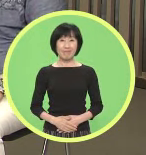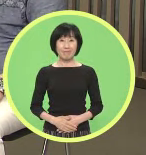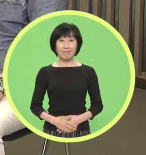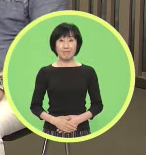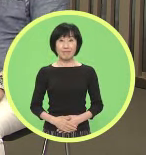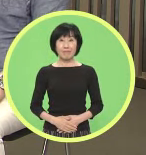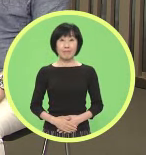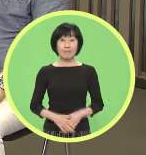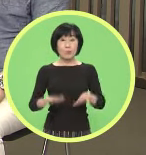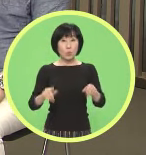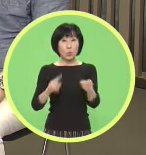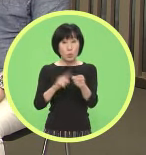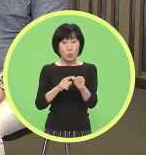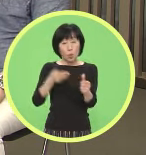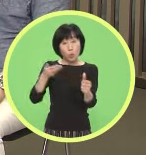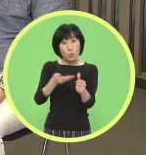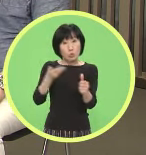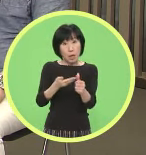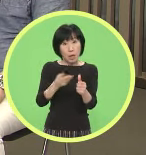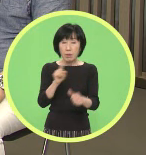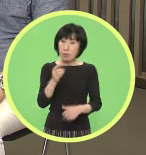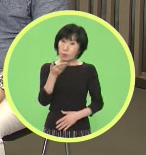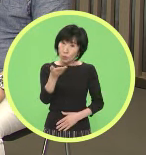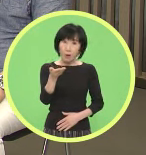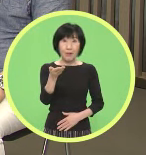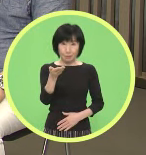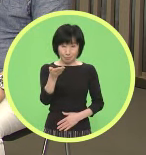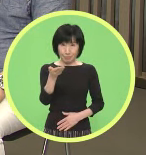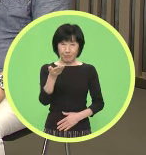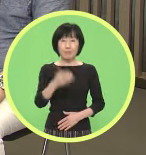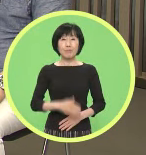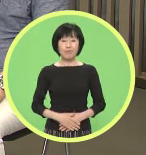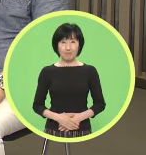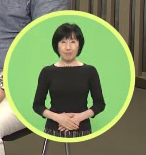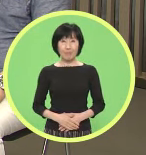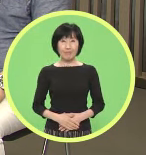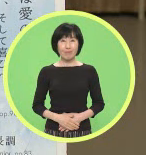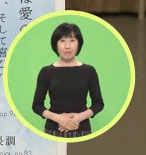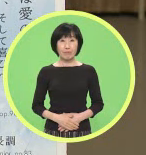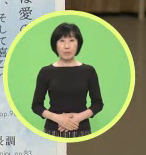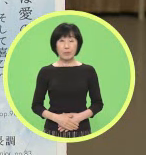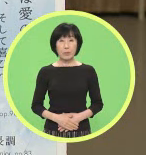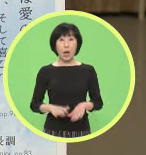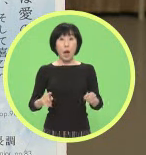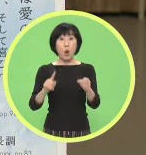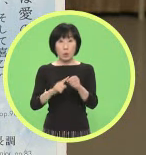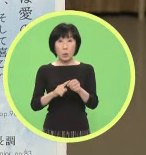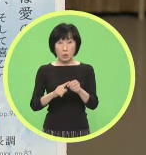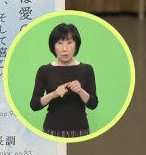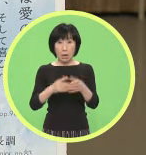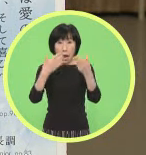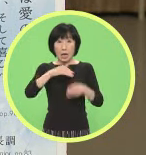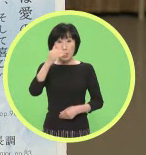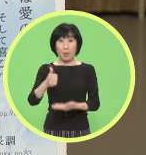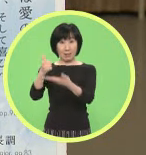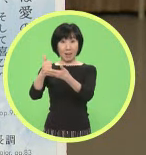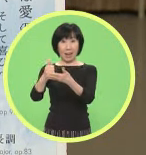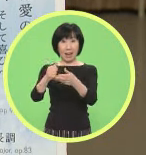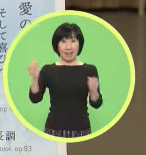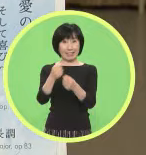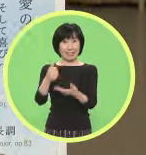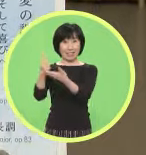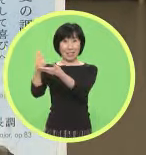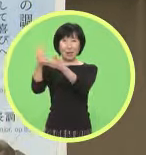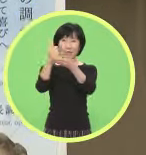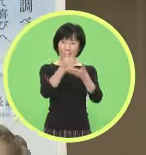。倉持さん、今年の見どころはどんなところでしょうか、教えてください。 はい、今年は秋山和義さん